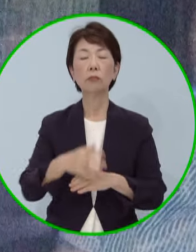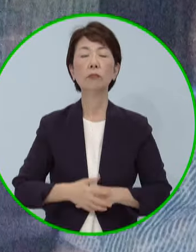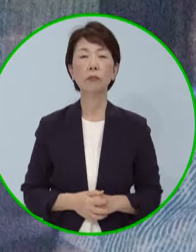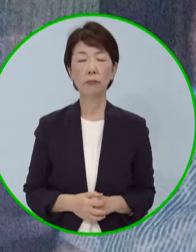DET